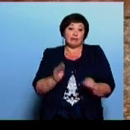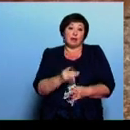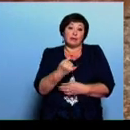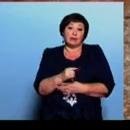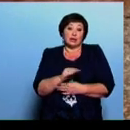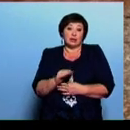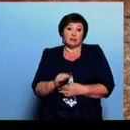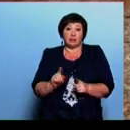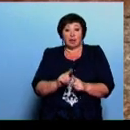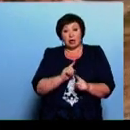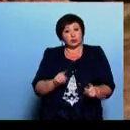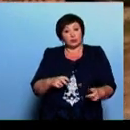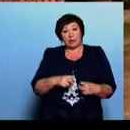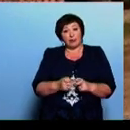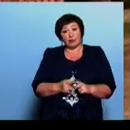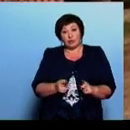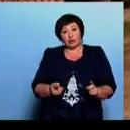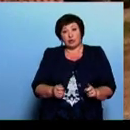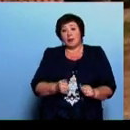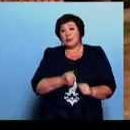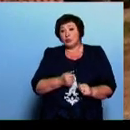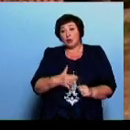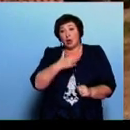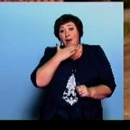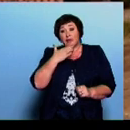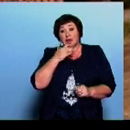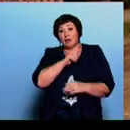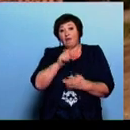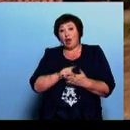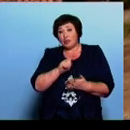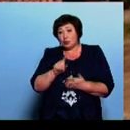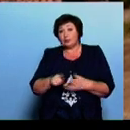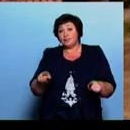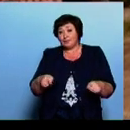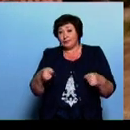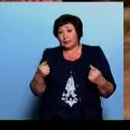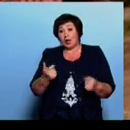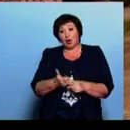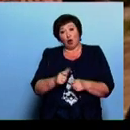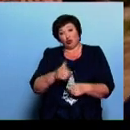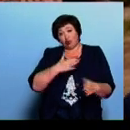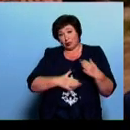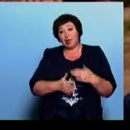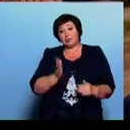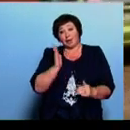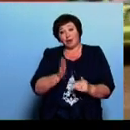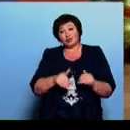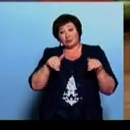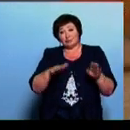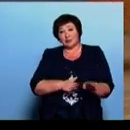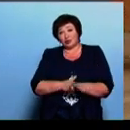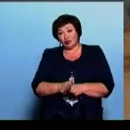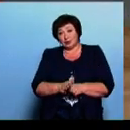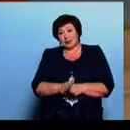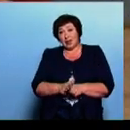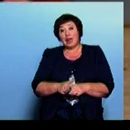есть особенно проблематично. Неоднократно задавался этот вопрос. То есть, ну вот, я очень рад, что этот вопрос наконец-то решился. Решился